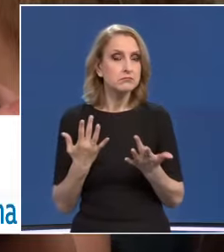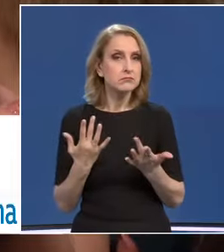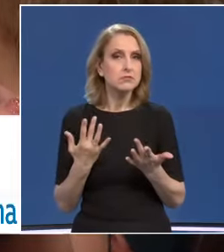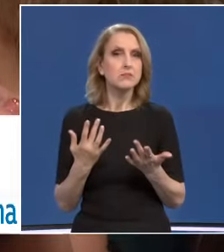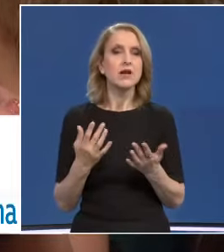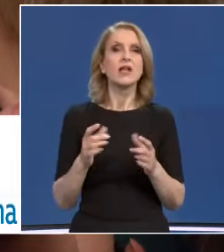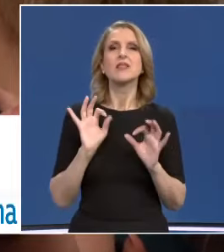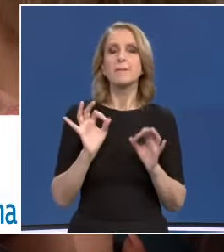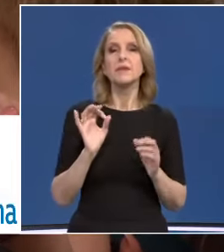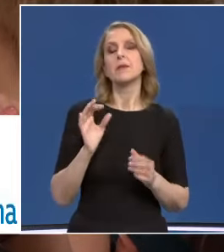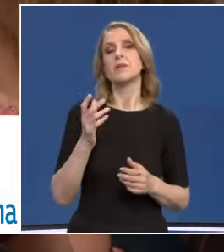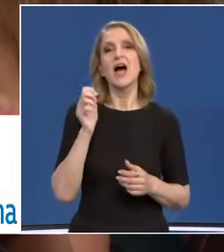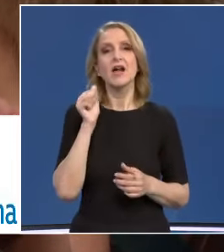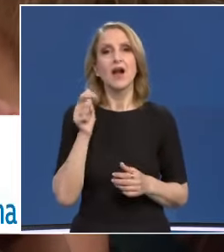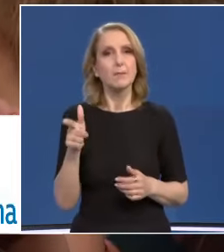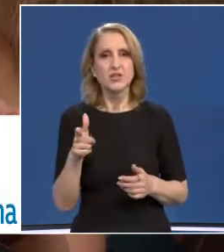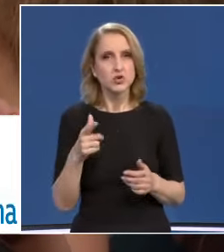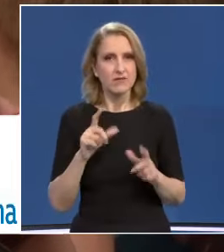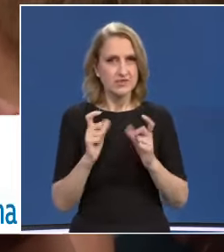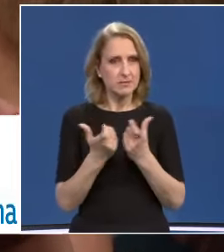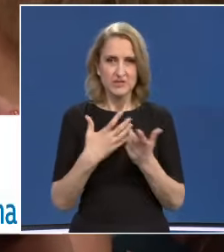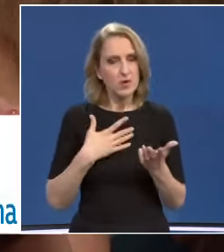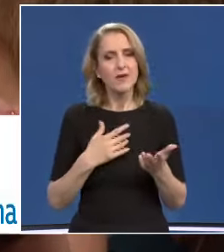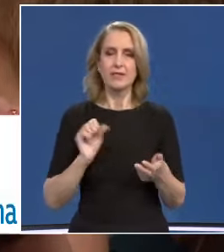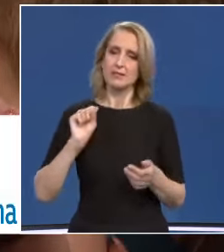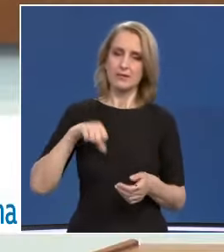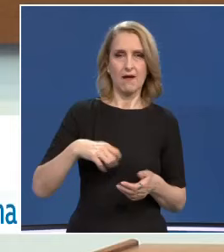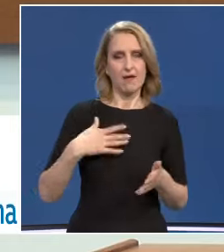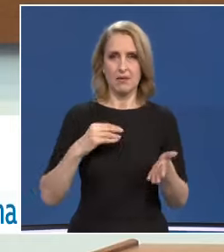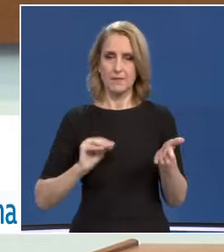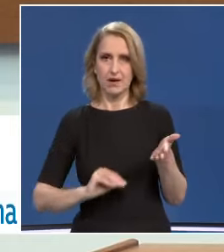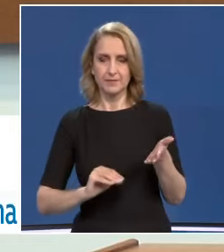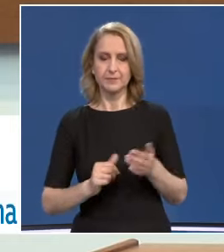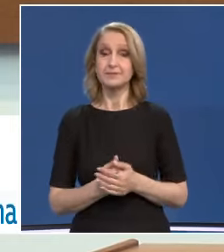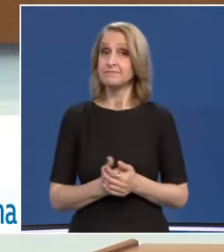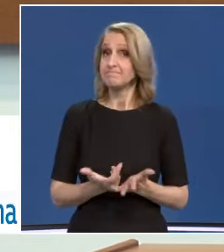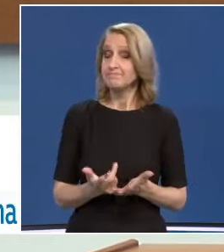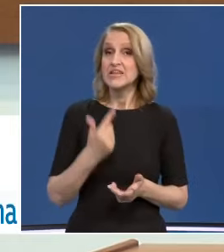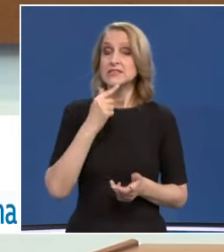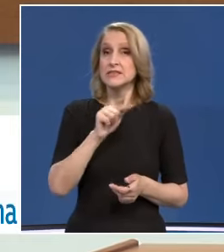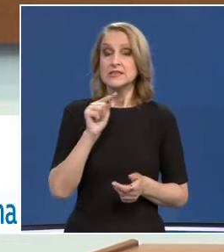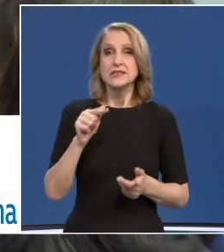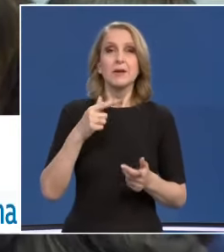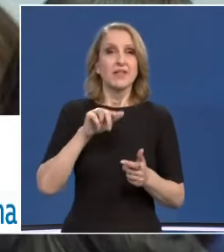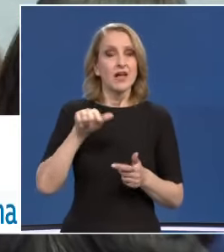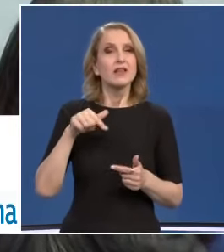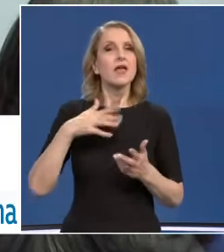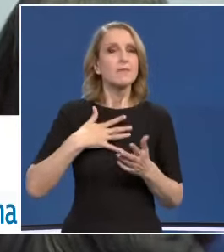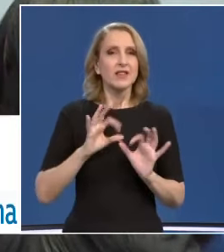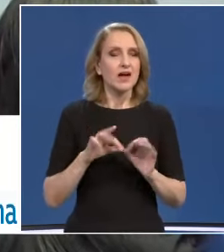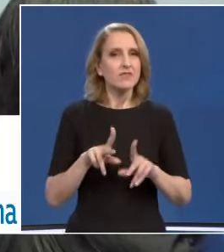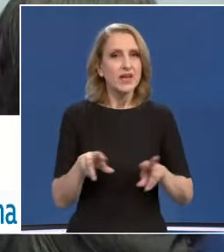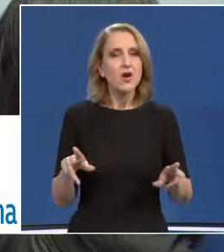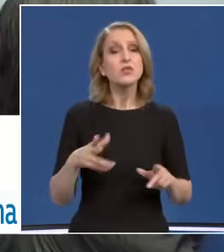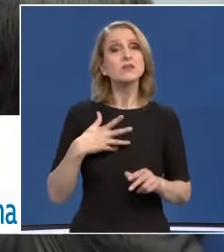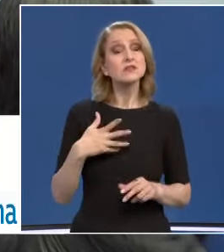Например, семейство Арабаджиеви. Да, споменате и този казус. За да се стигне до имената на замесените, от Има такъв народ пожелаха